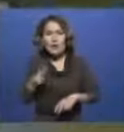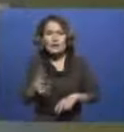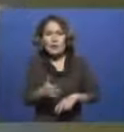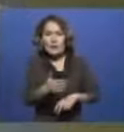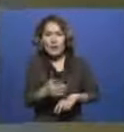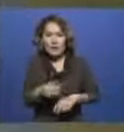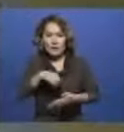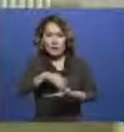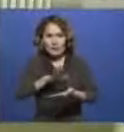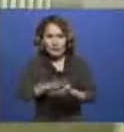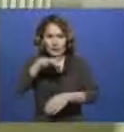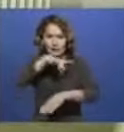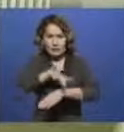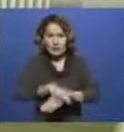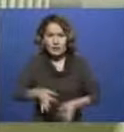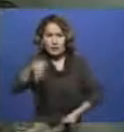Іс сотқа жіберілді.